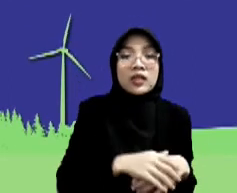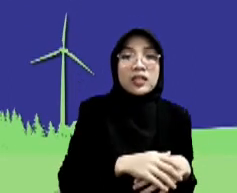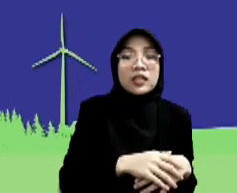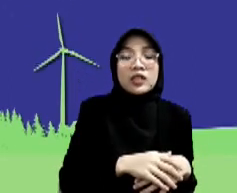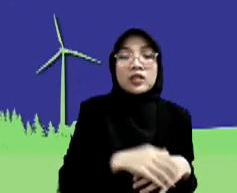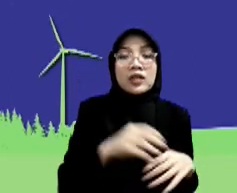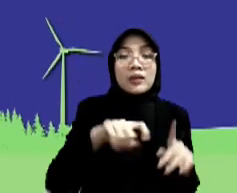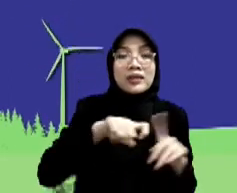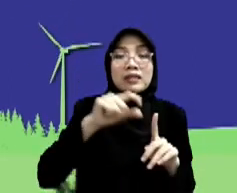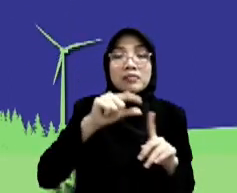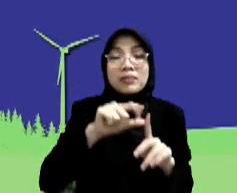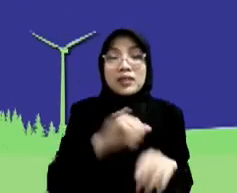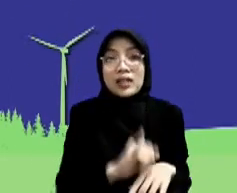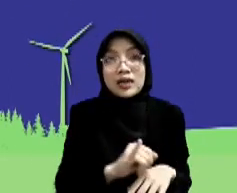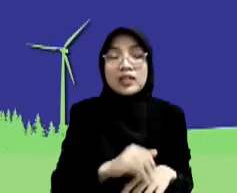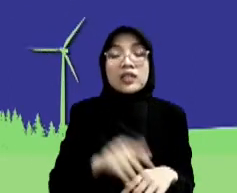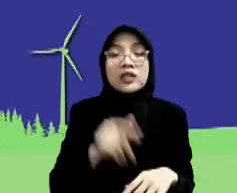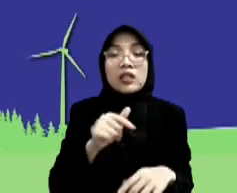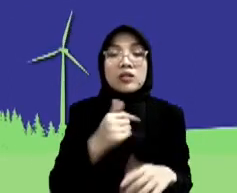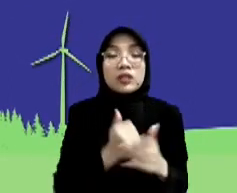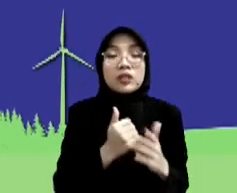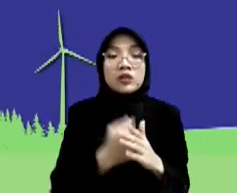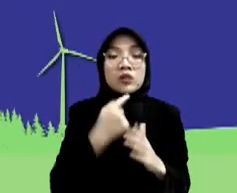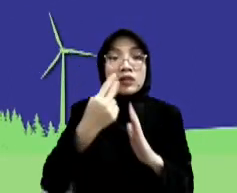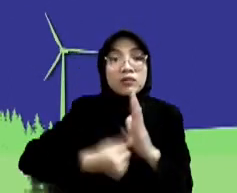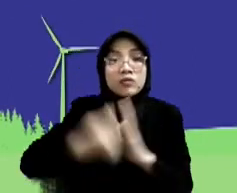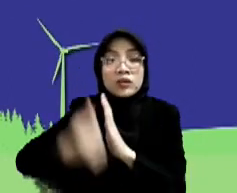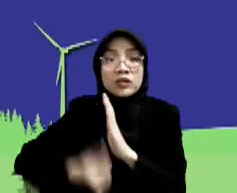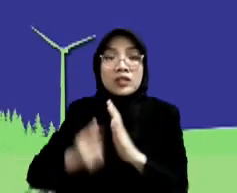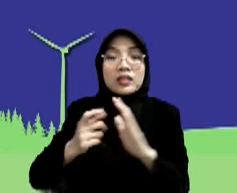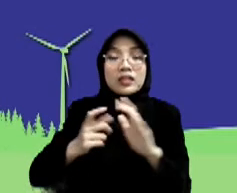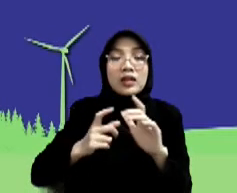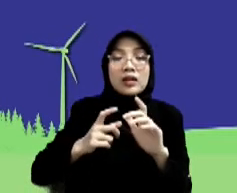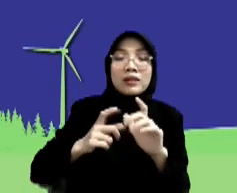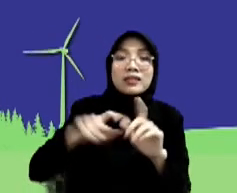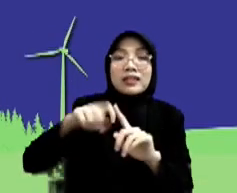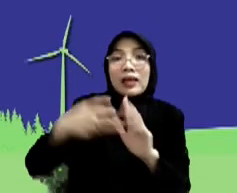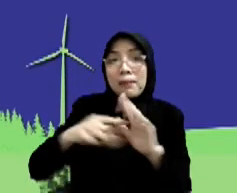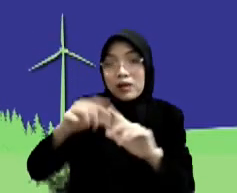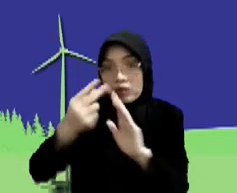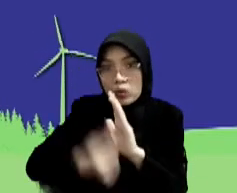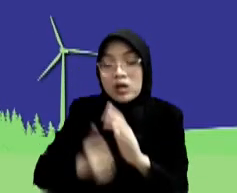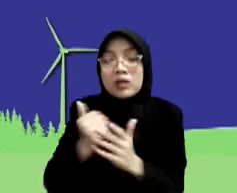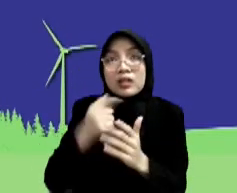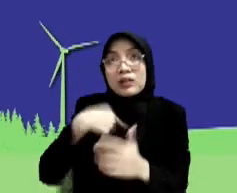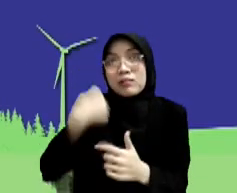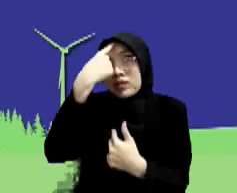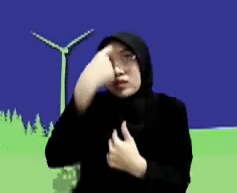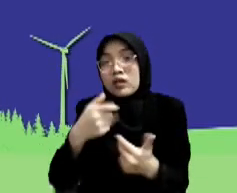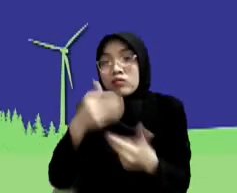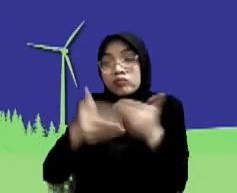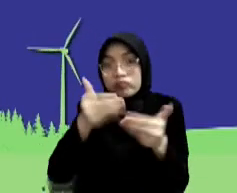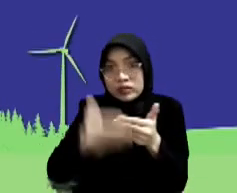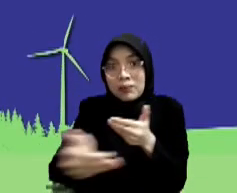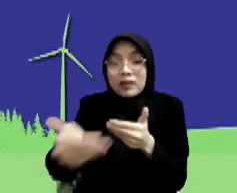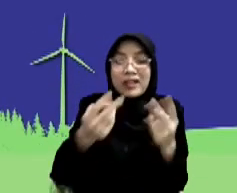dan memang inilah future of finaning eh financing scheme nantinya gitu kan kita meyakini bahwa ke depan itu enggak hanya